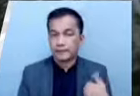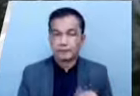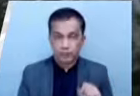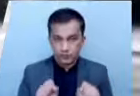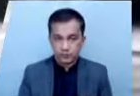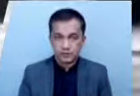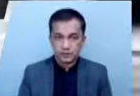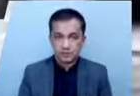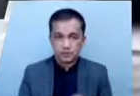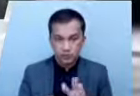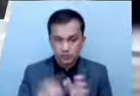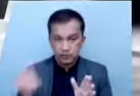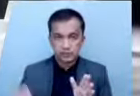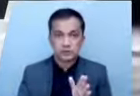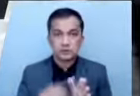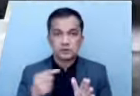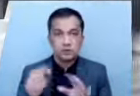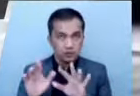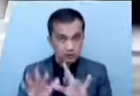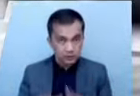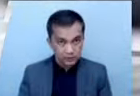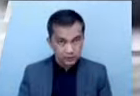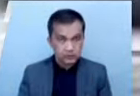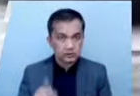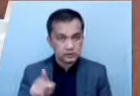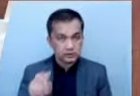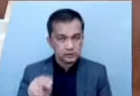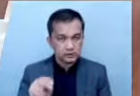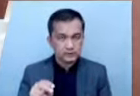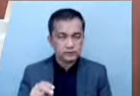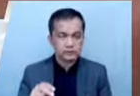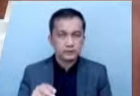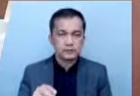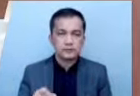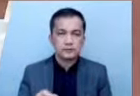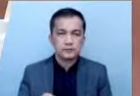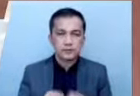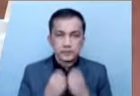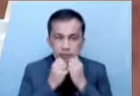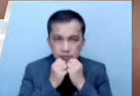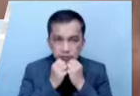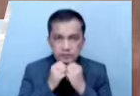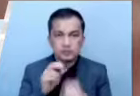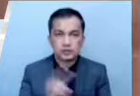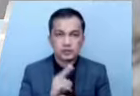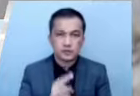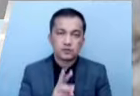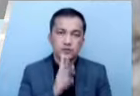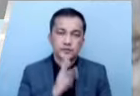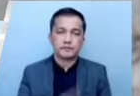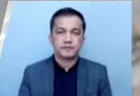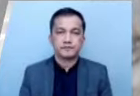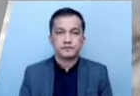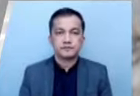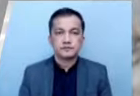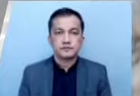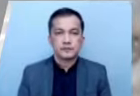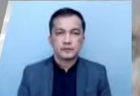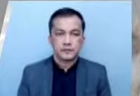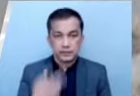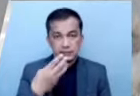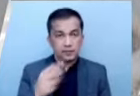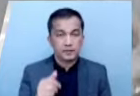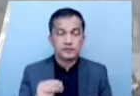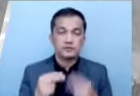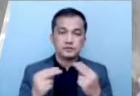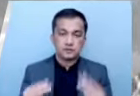rin ang ulan kaya kailangan pa rin masinop ang lahat sa paggamit ng tubig. Para sa GMA Integrated News,